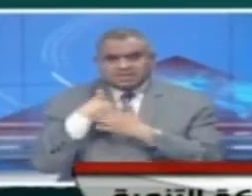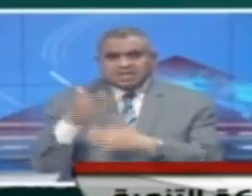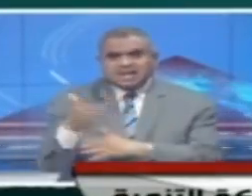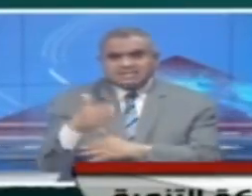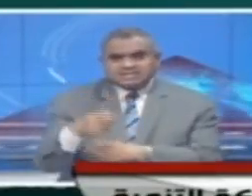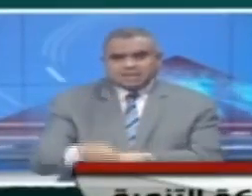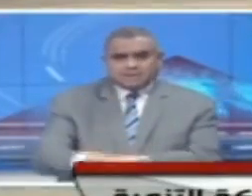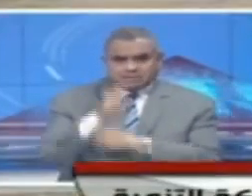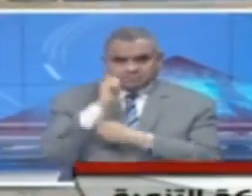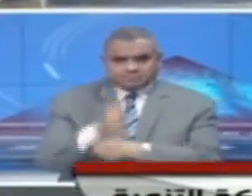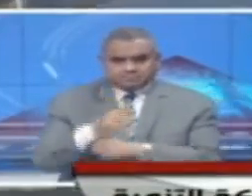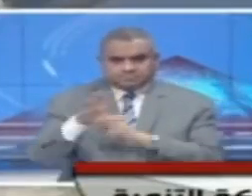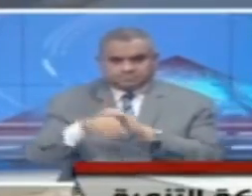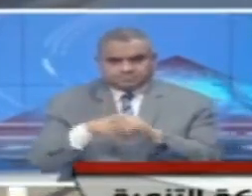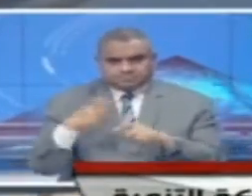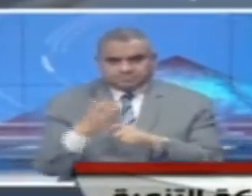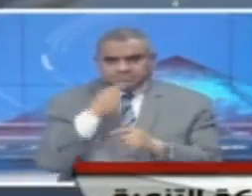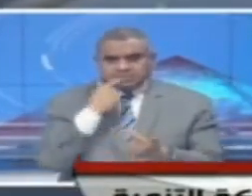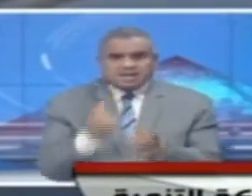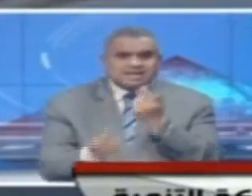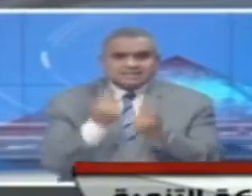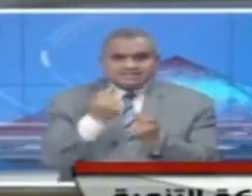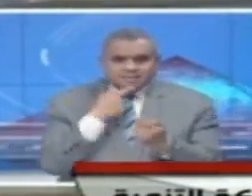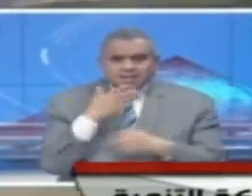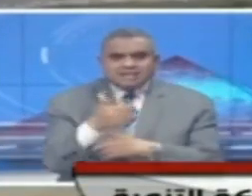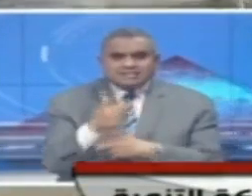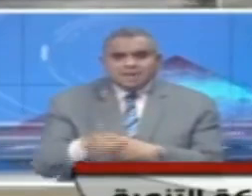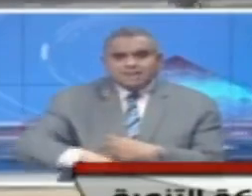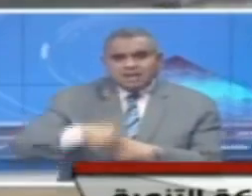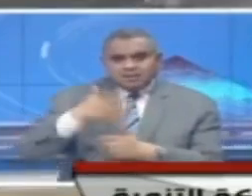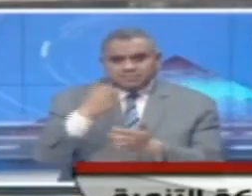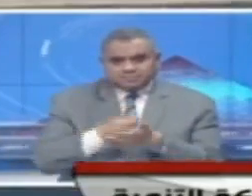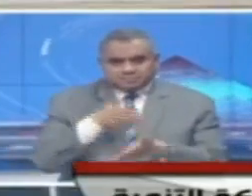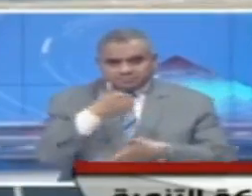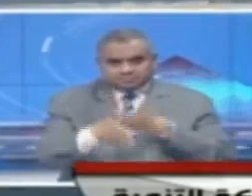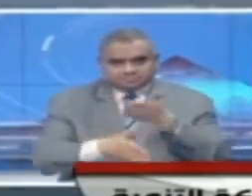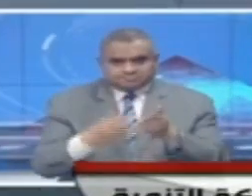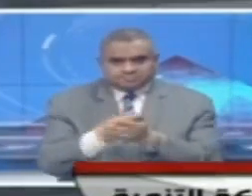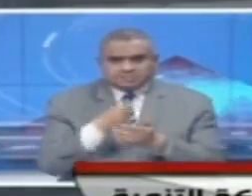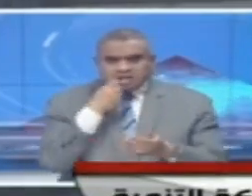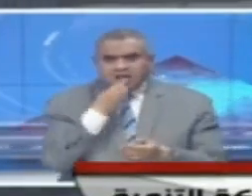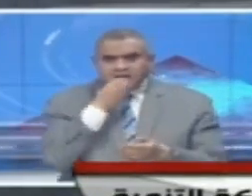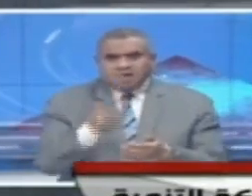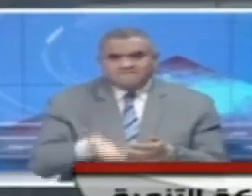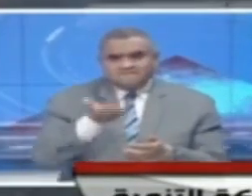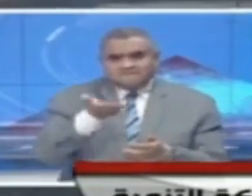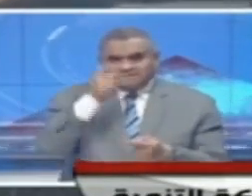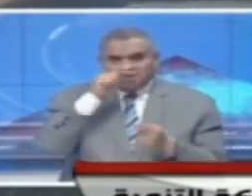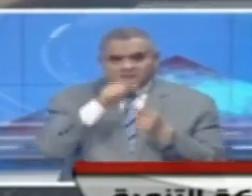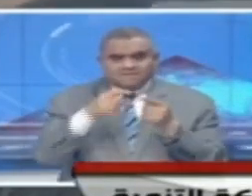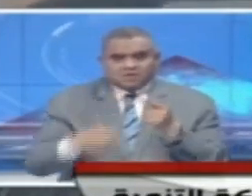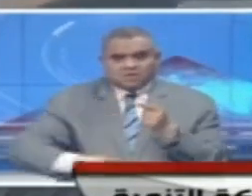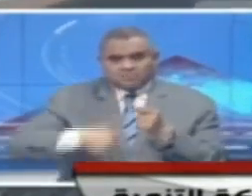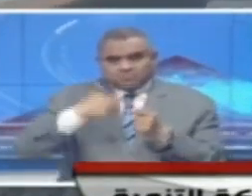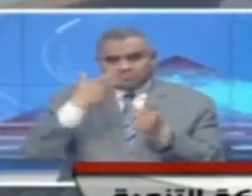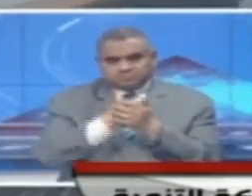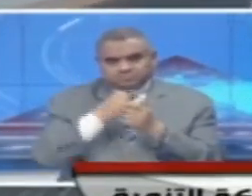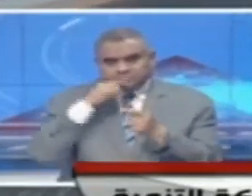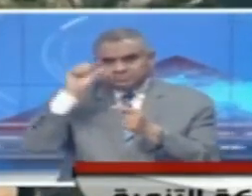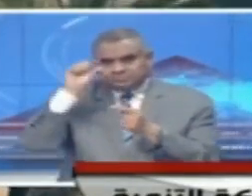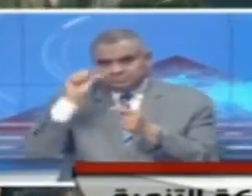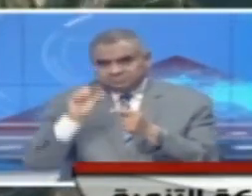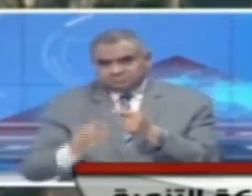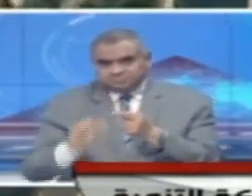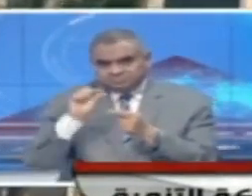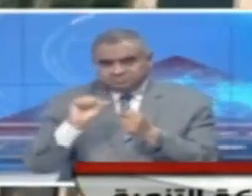السمكية، وأنشئت المزارع السمكية التي ساهمت في وفرة الإنتاج وبالتالي انخفضت